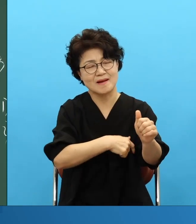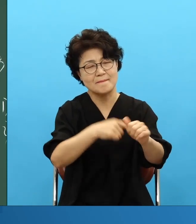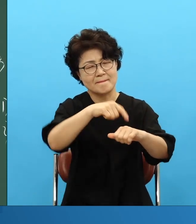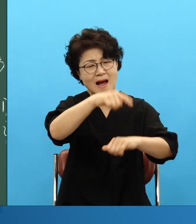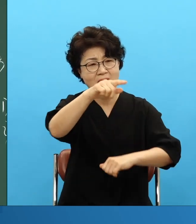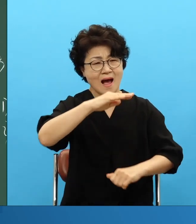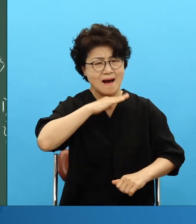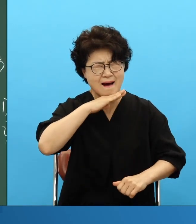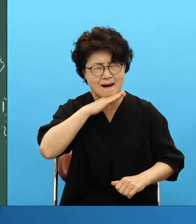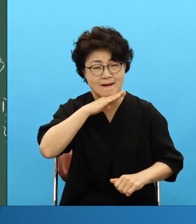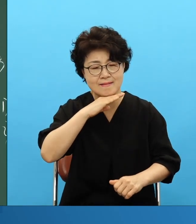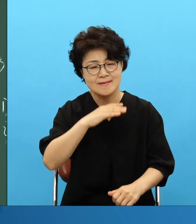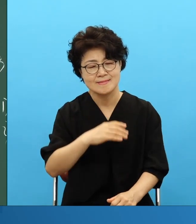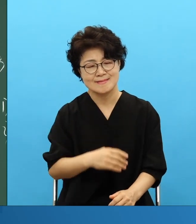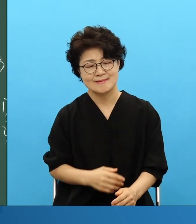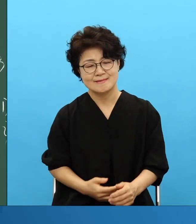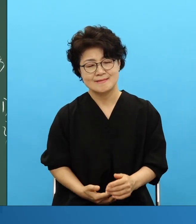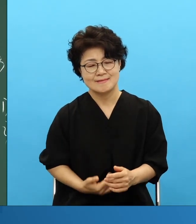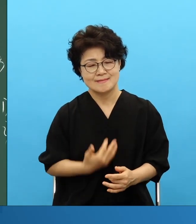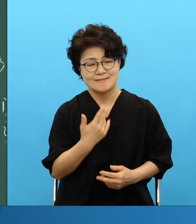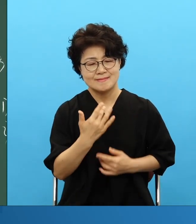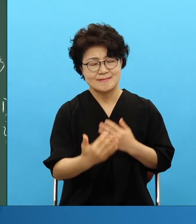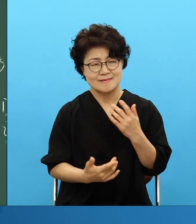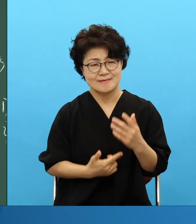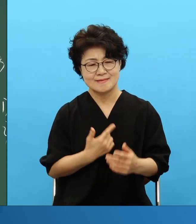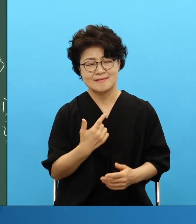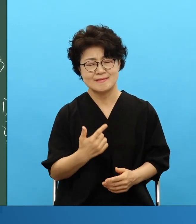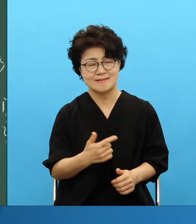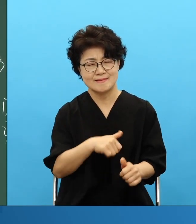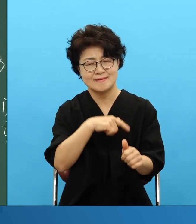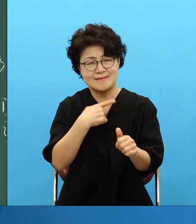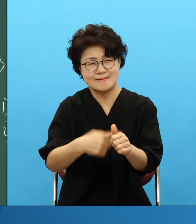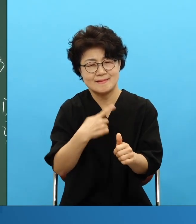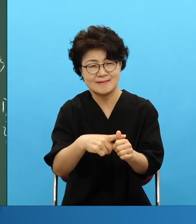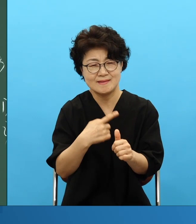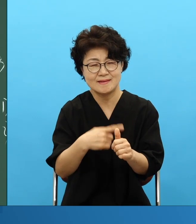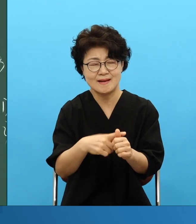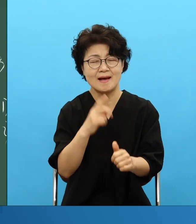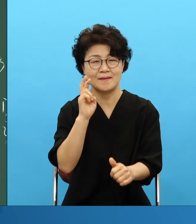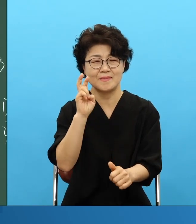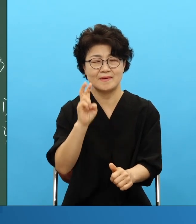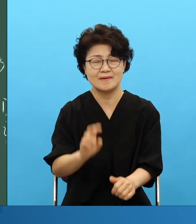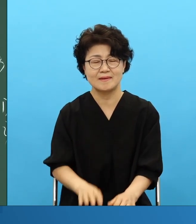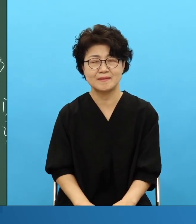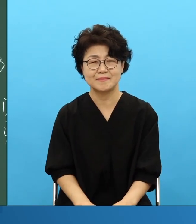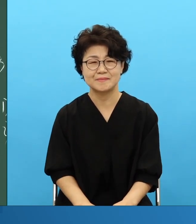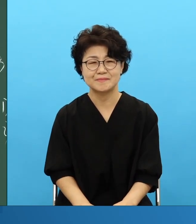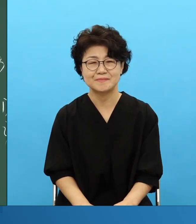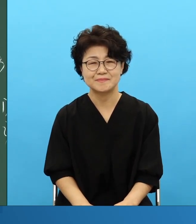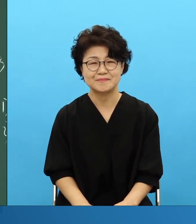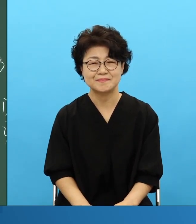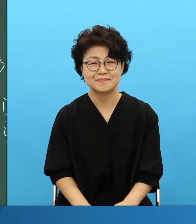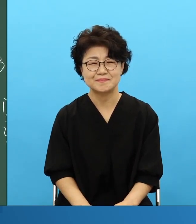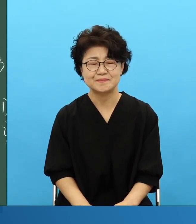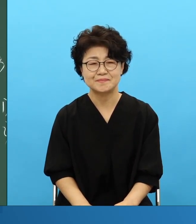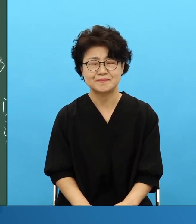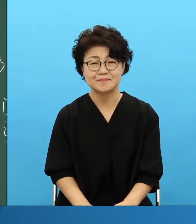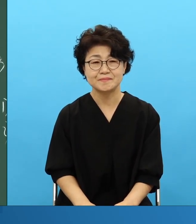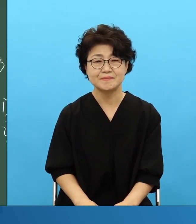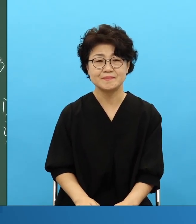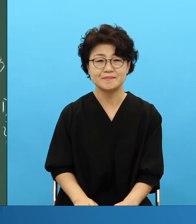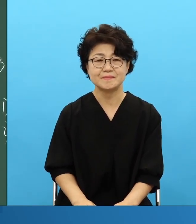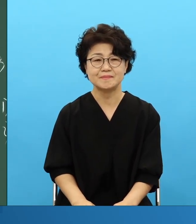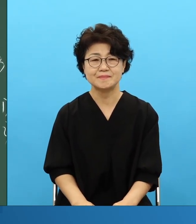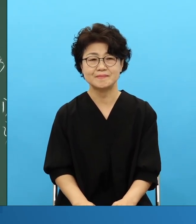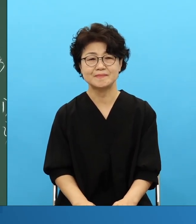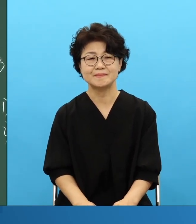is 칭찬하진 just 않았겠지. talking to himself. I'm sure he's 정말 cursing him. 창피하더네. And it's really embarrassing for me. 그 흘러볼 또 오면서 하는 말이 있습니다. And he's